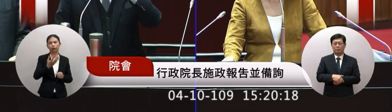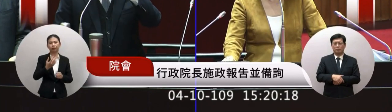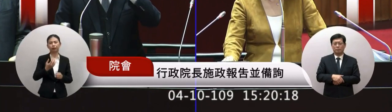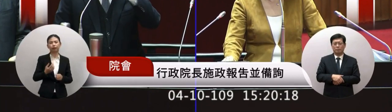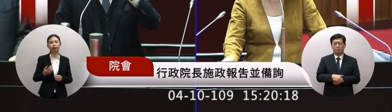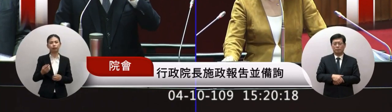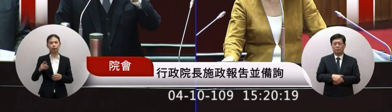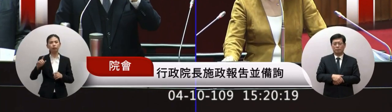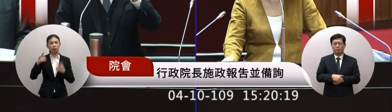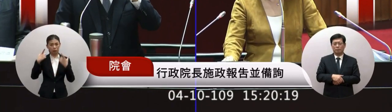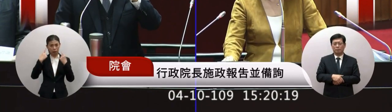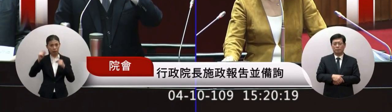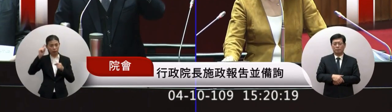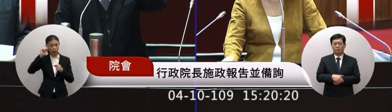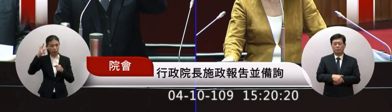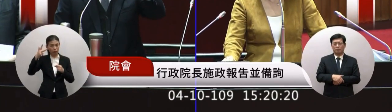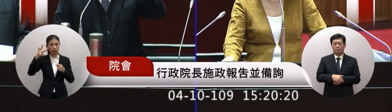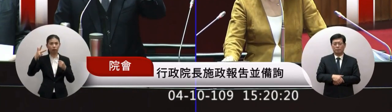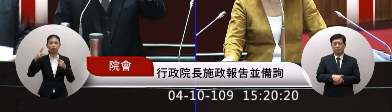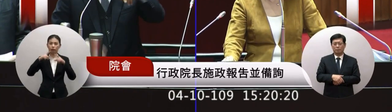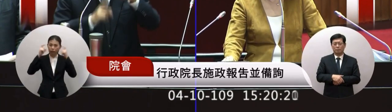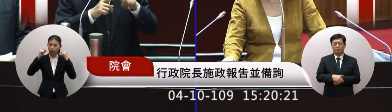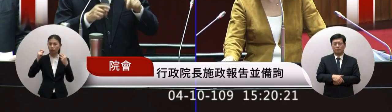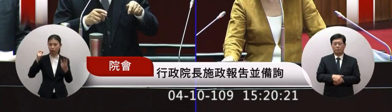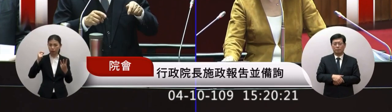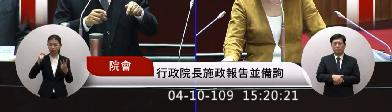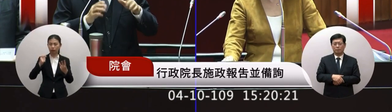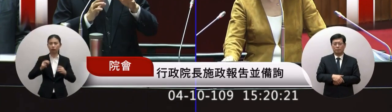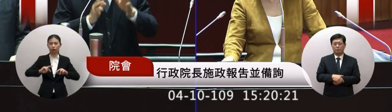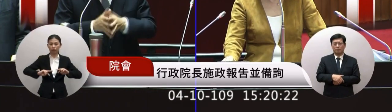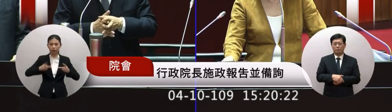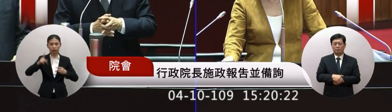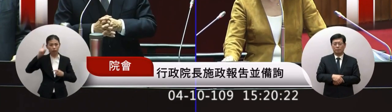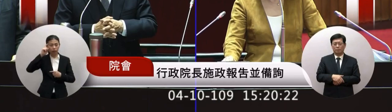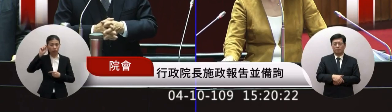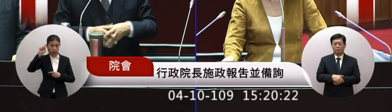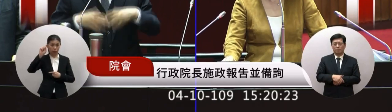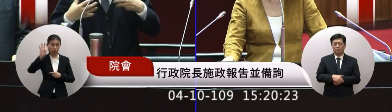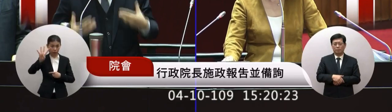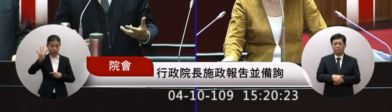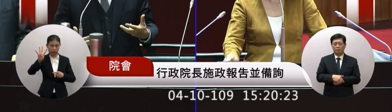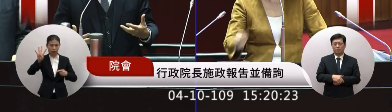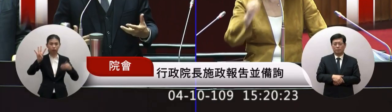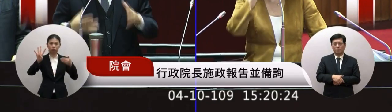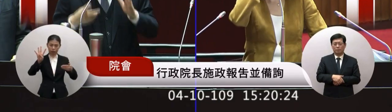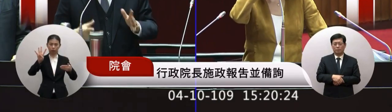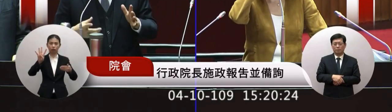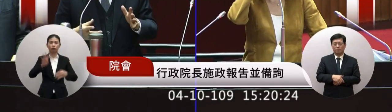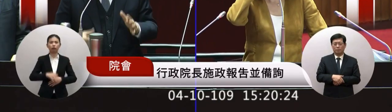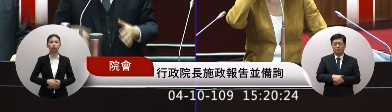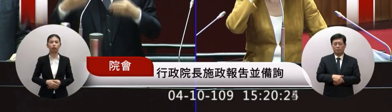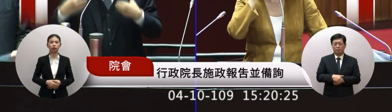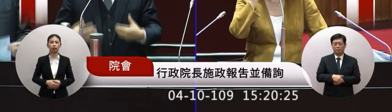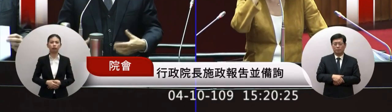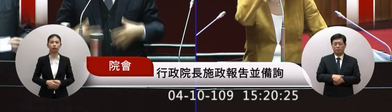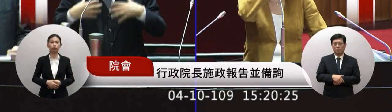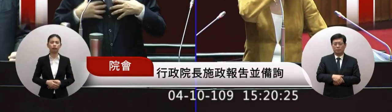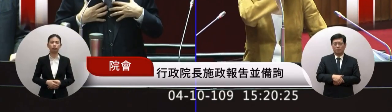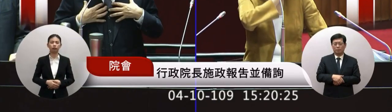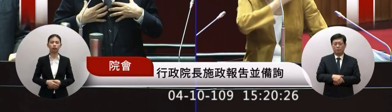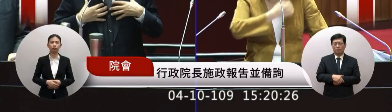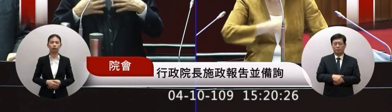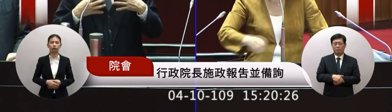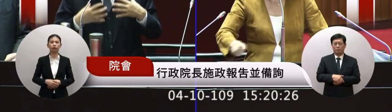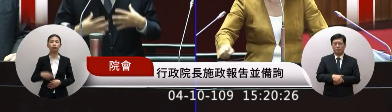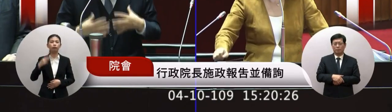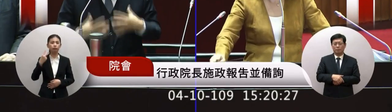从7天3片跳成为14天9片，这是尽量做到。另外一方面，我们也